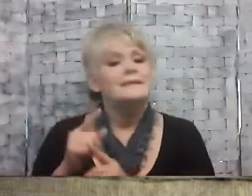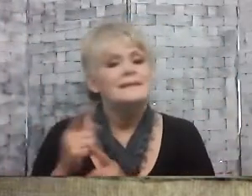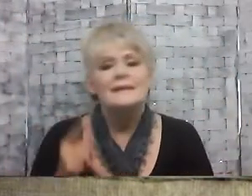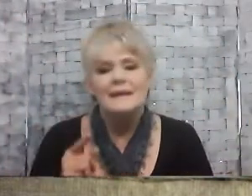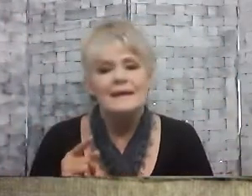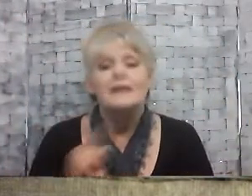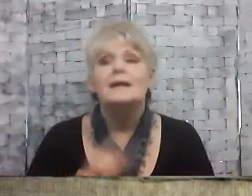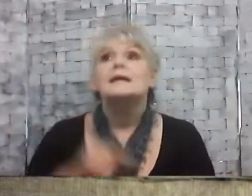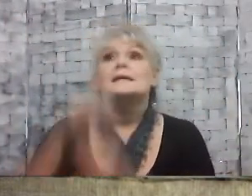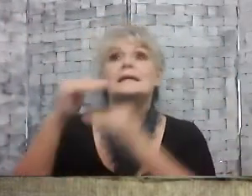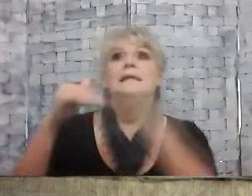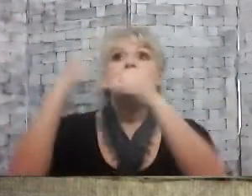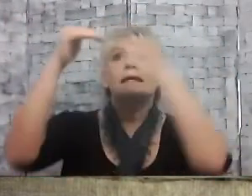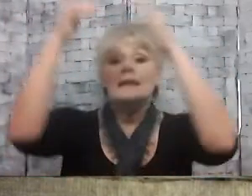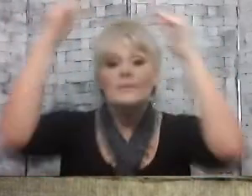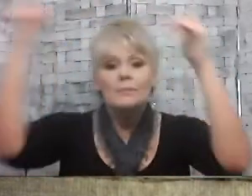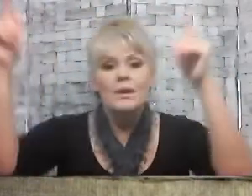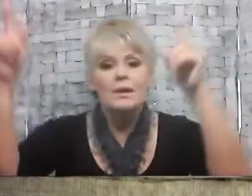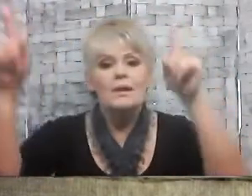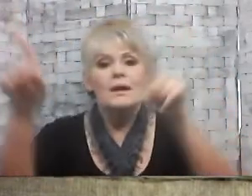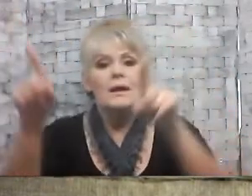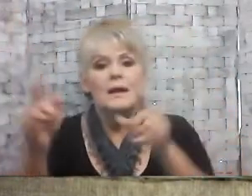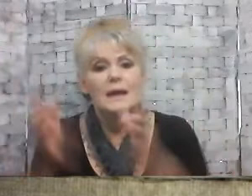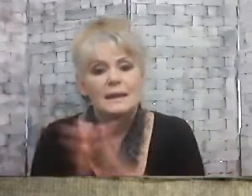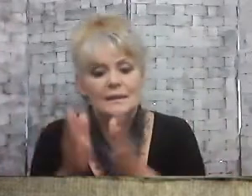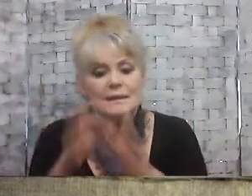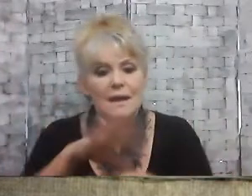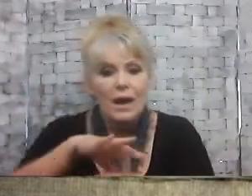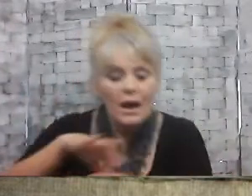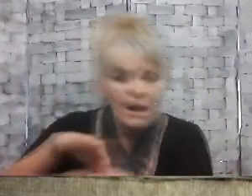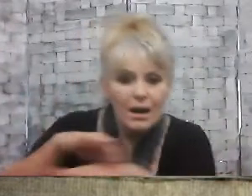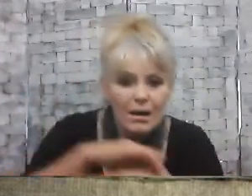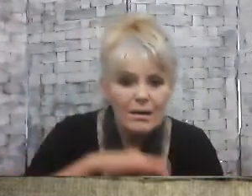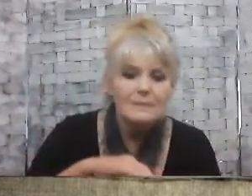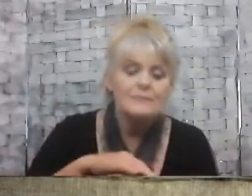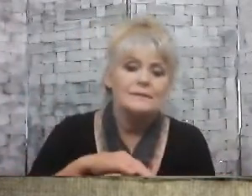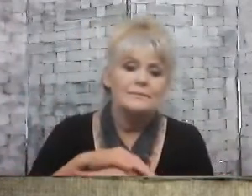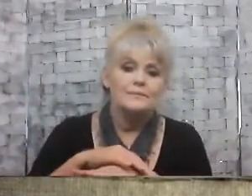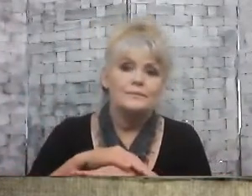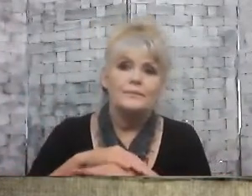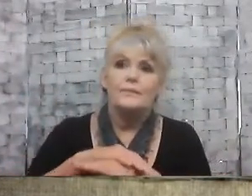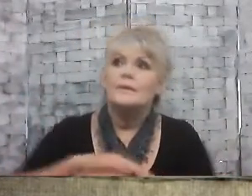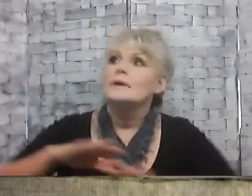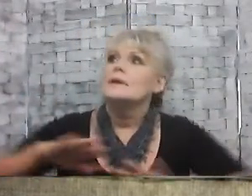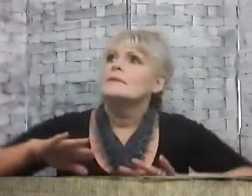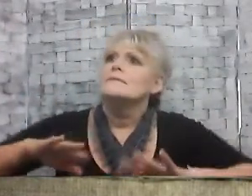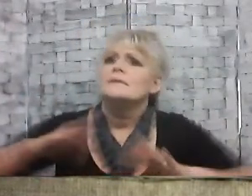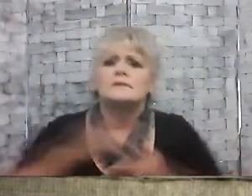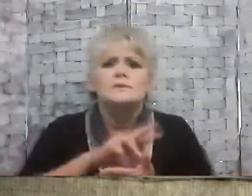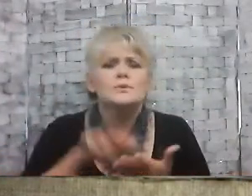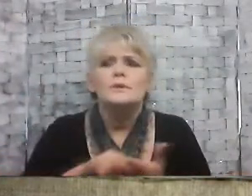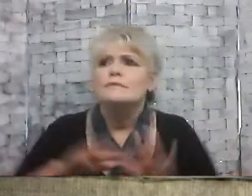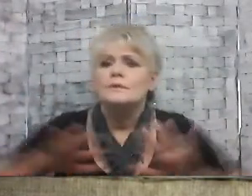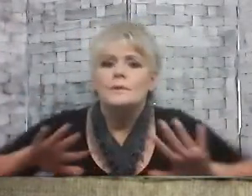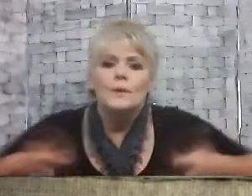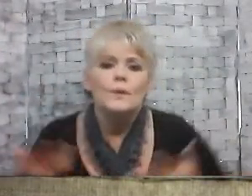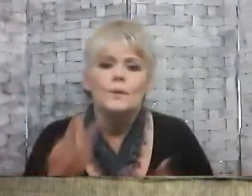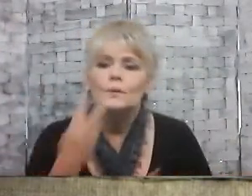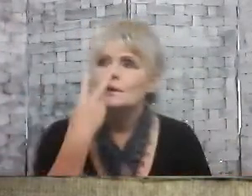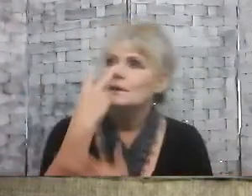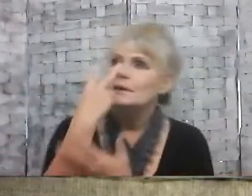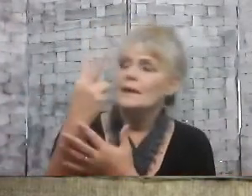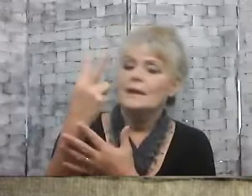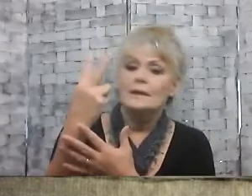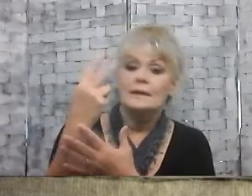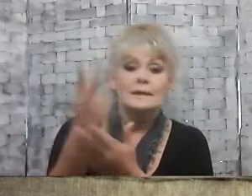te doen met die aarde. Eindelijk is die hele story van Handelinge, die story van hoe dit lyk, as